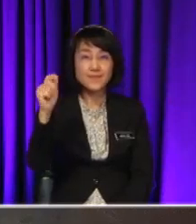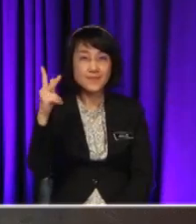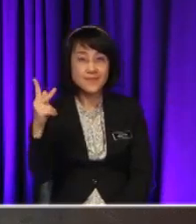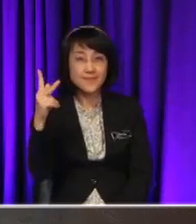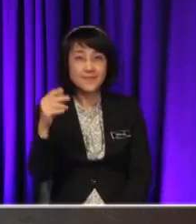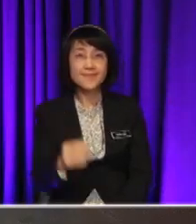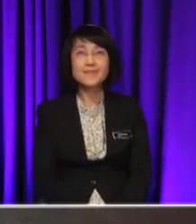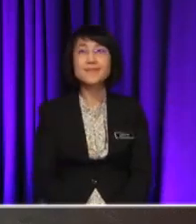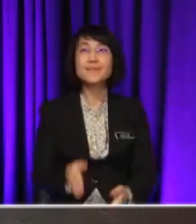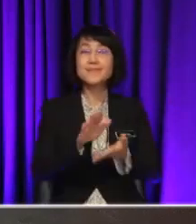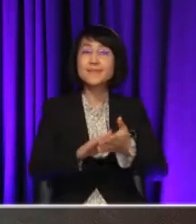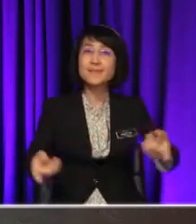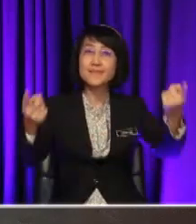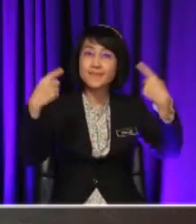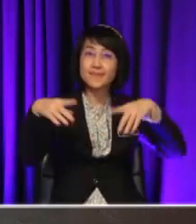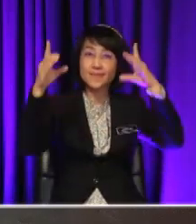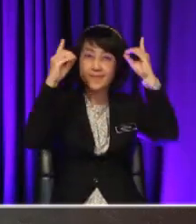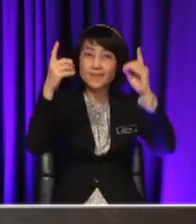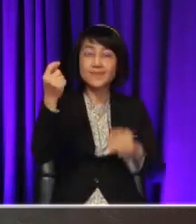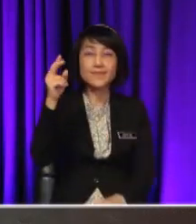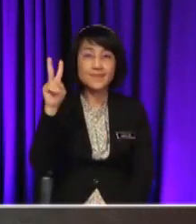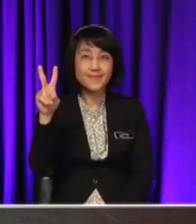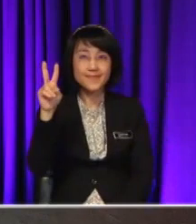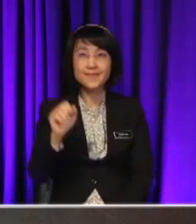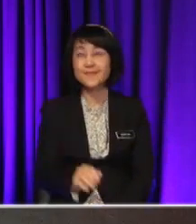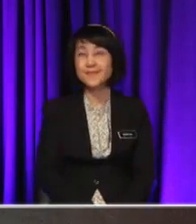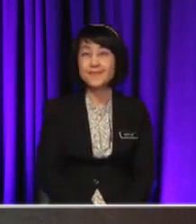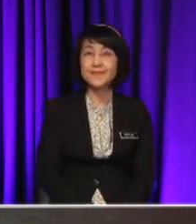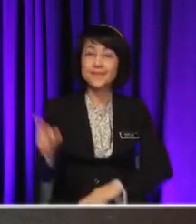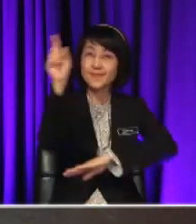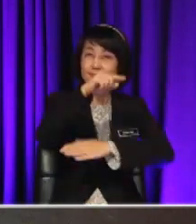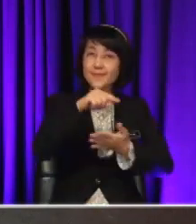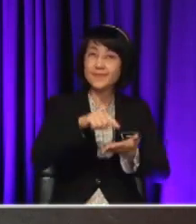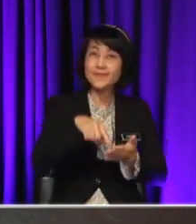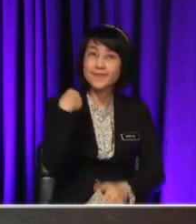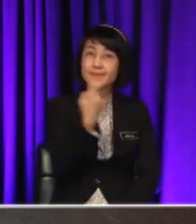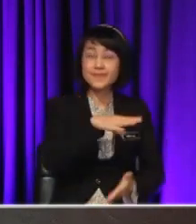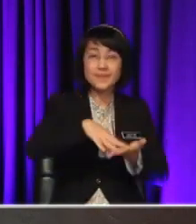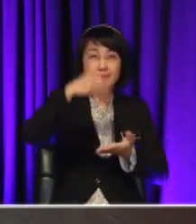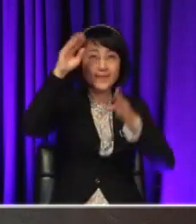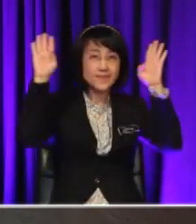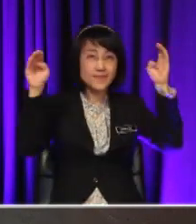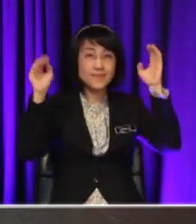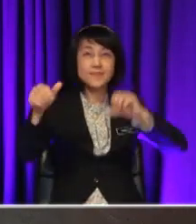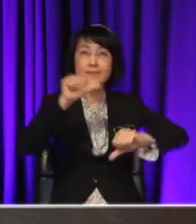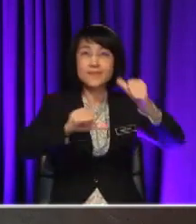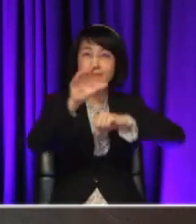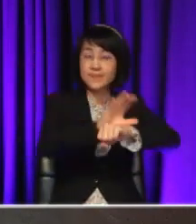Selamat datang di TV saya ucapkan hari ini kita akan belajar matematika